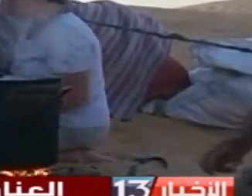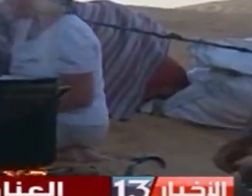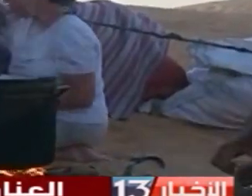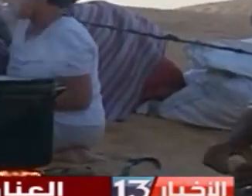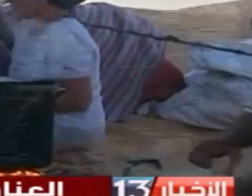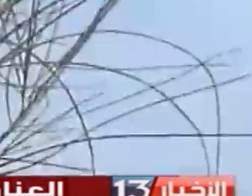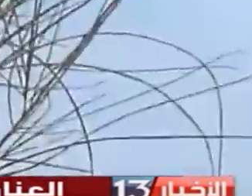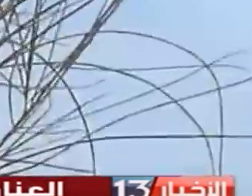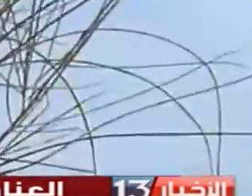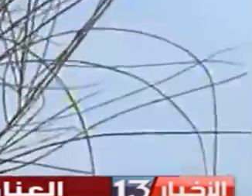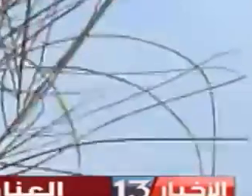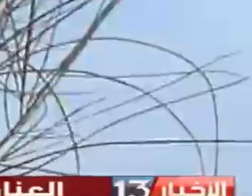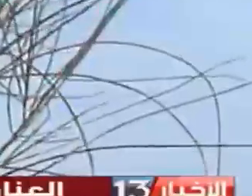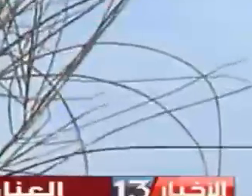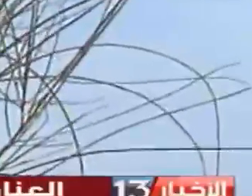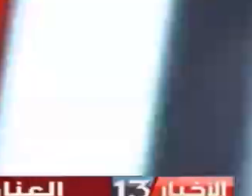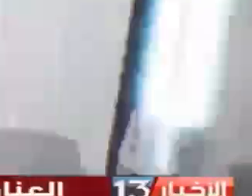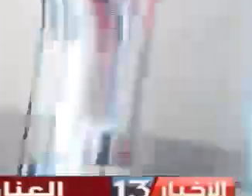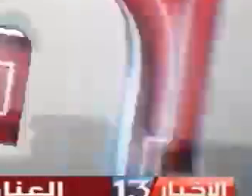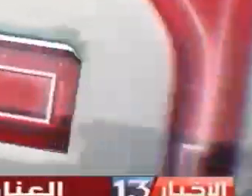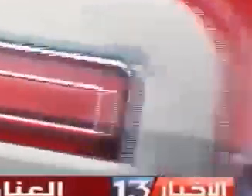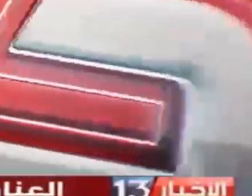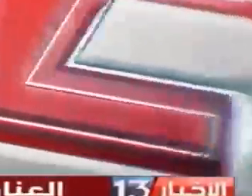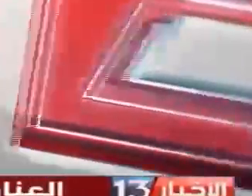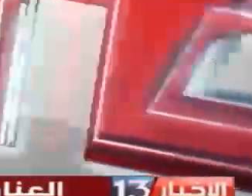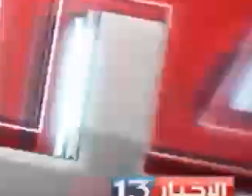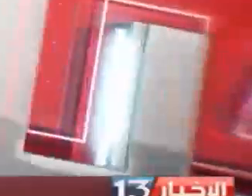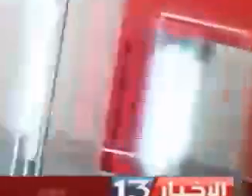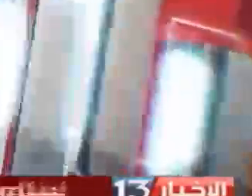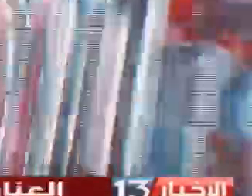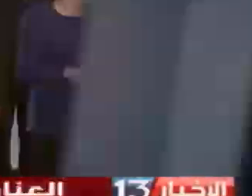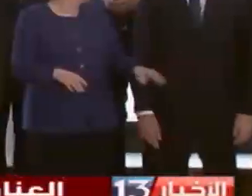على تجسيدها لدفع التنمية بالجهة.